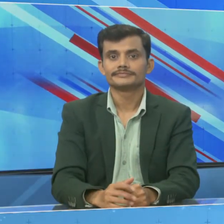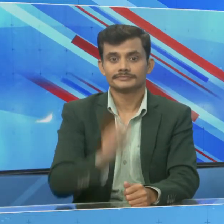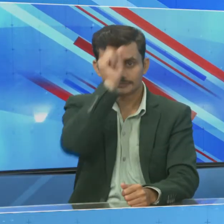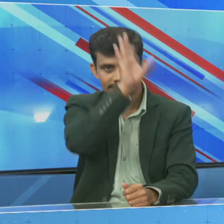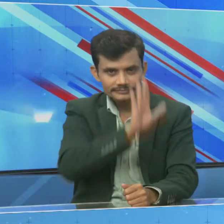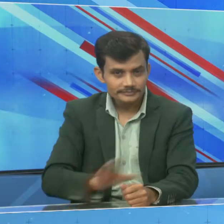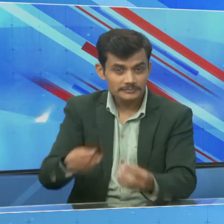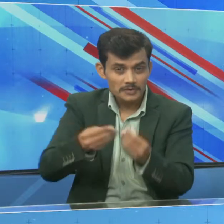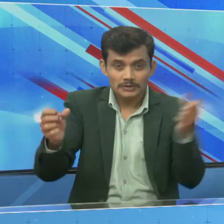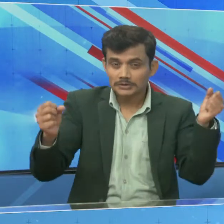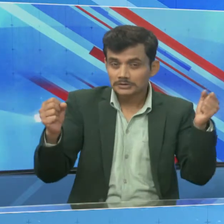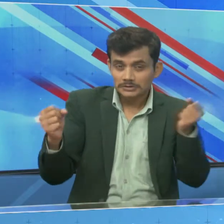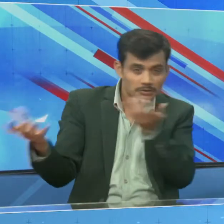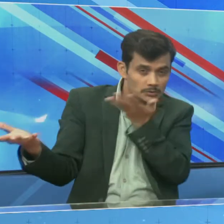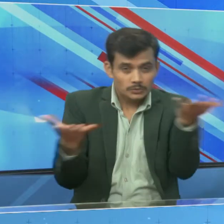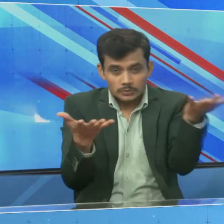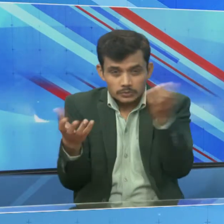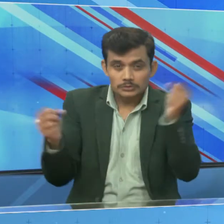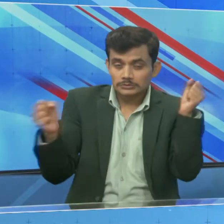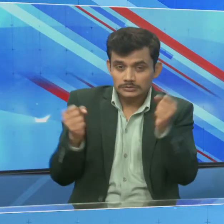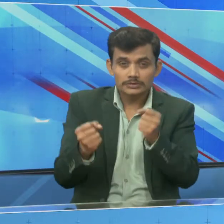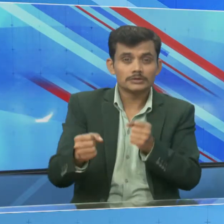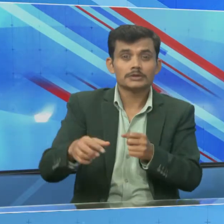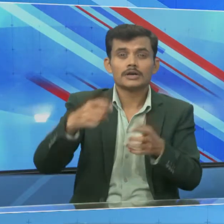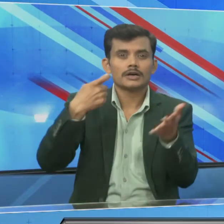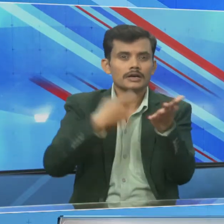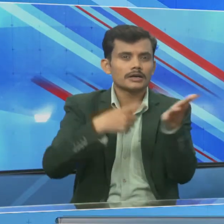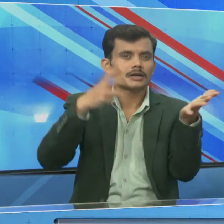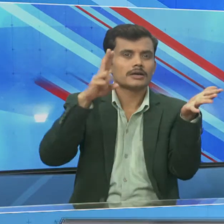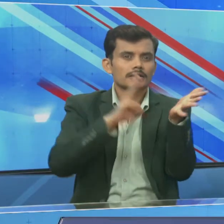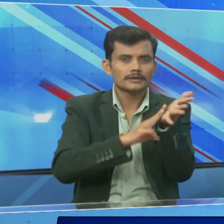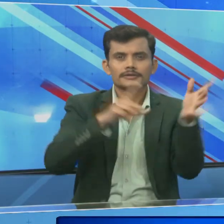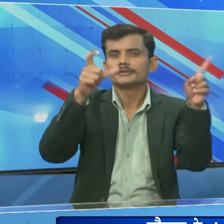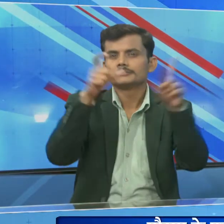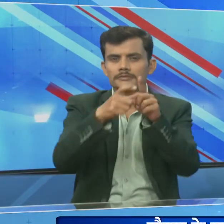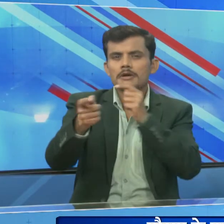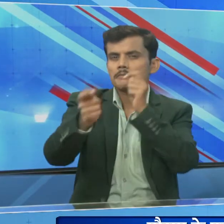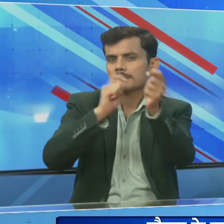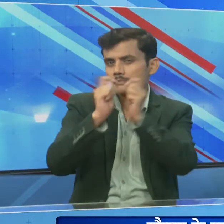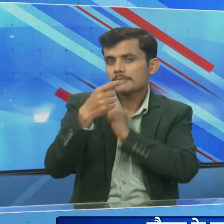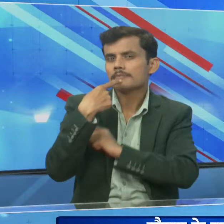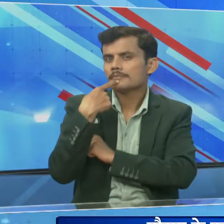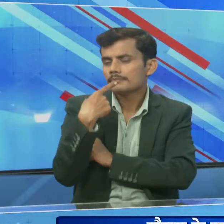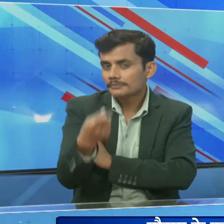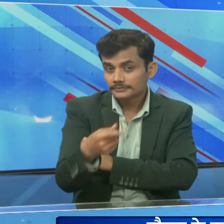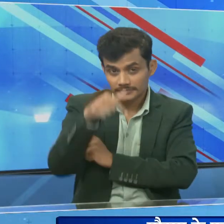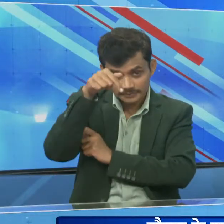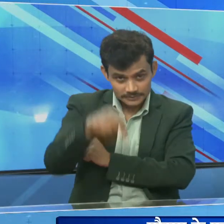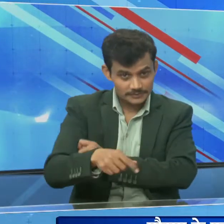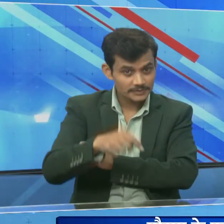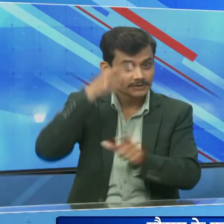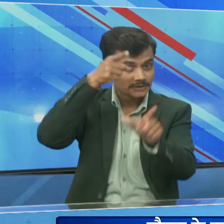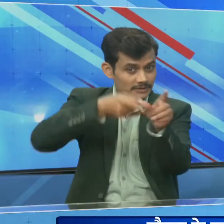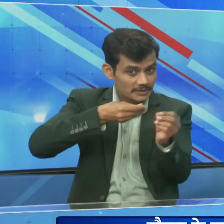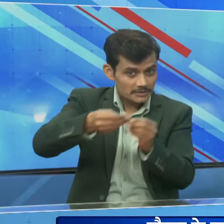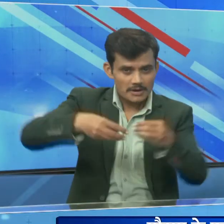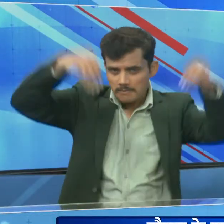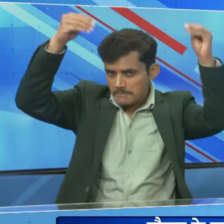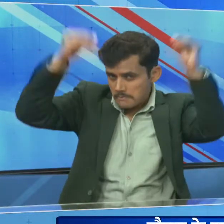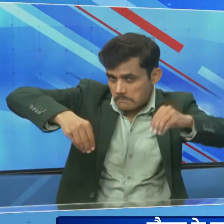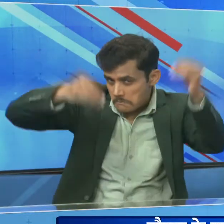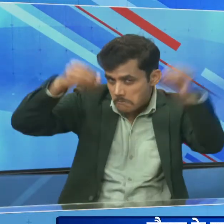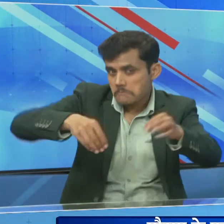देश में आगामी मौसम के पूर्वानुमान को लेकर आईएमडी ने आज प्रेस वार्ता की और बताया कि इस बार के मानसून में बारिश अच्छी